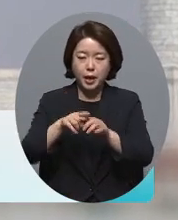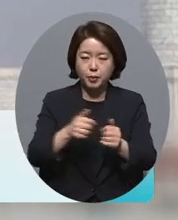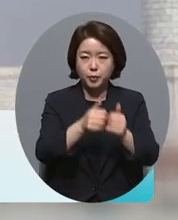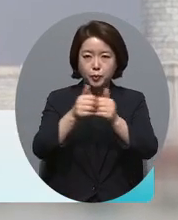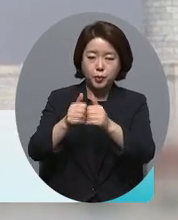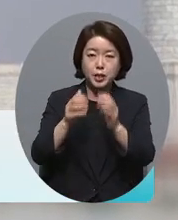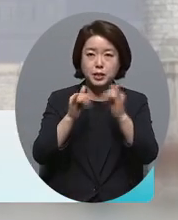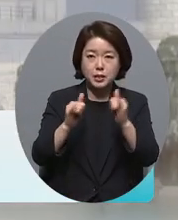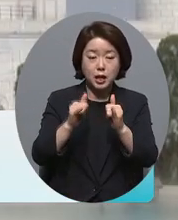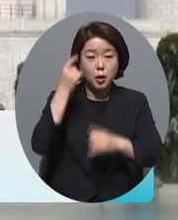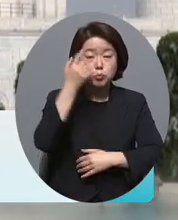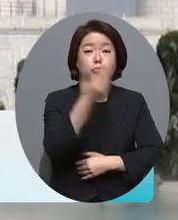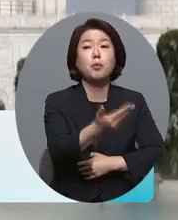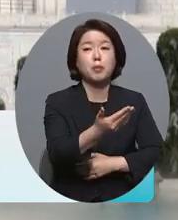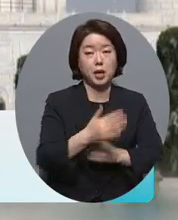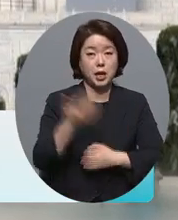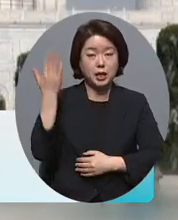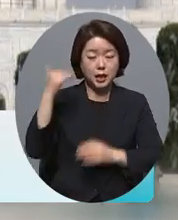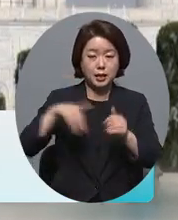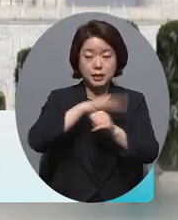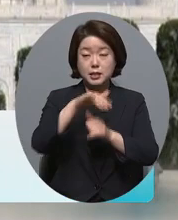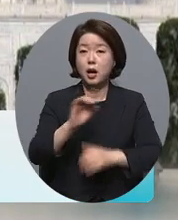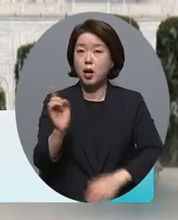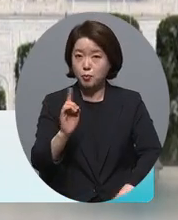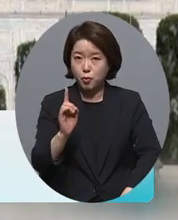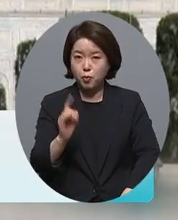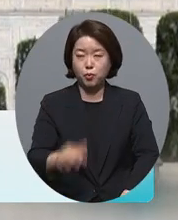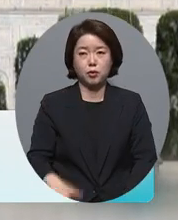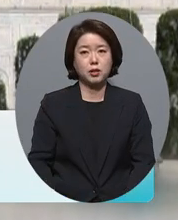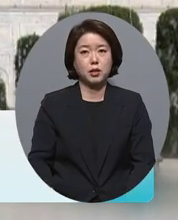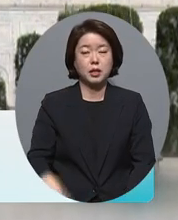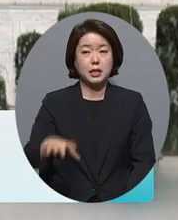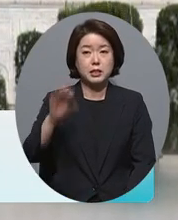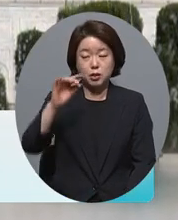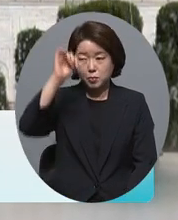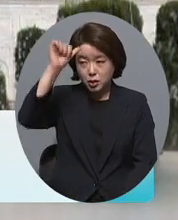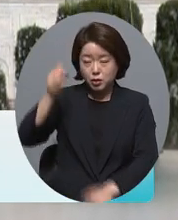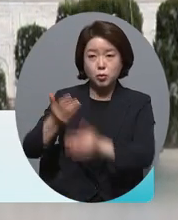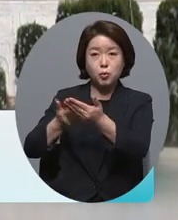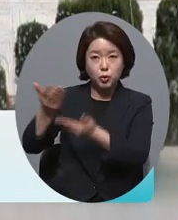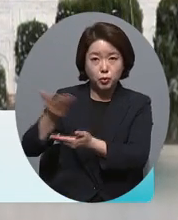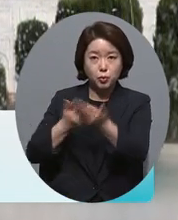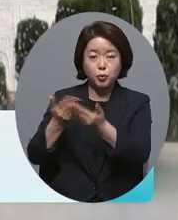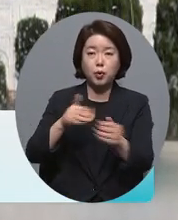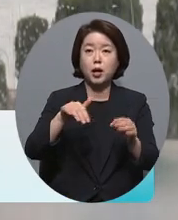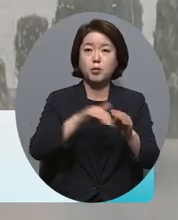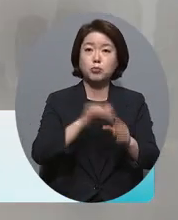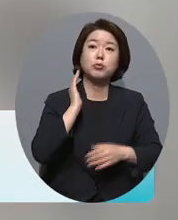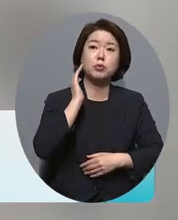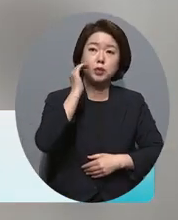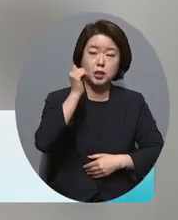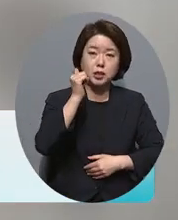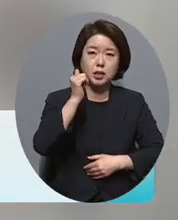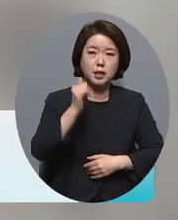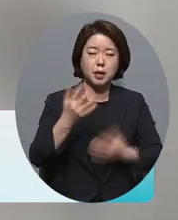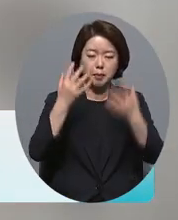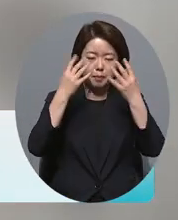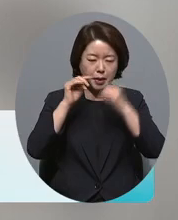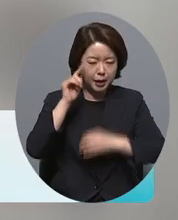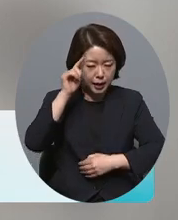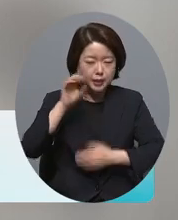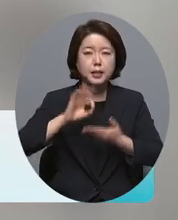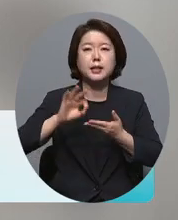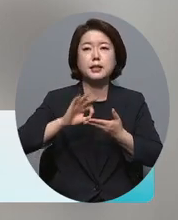동행했던 분들께 좀 여쭤봤습니다 당시 상황이 어땠는지 그리고 애초에 인도와의 교류가 사실 문재인 대통령께서 굉장히 신경